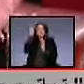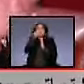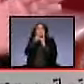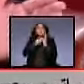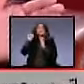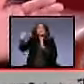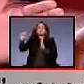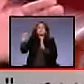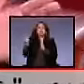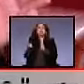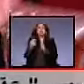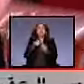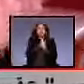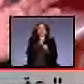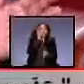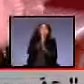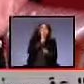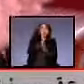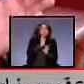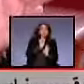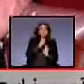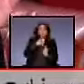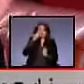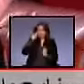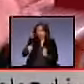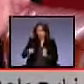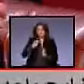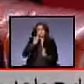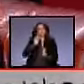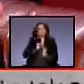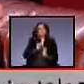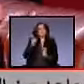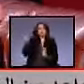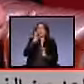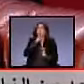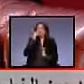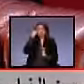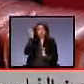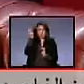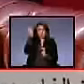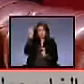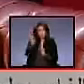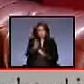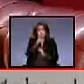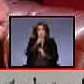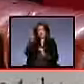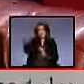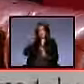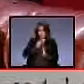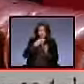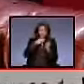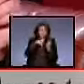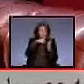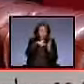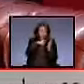يقول وجهه نظره بالكامل في الورق دون حسابات للبطل. وخد بالك ده بيبقى اصعب للممثل، ان انت اللي